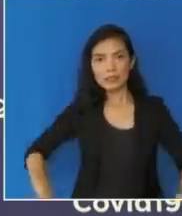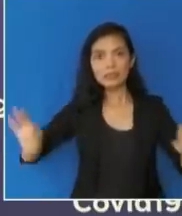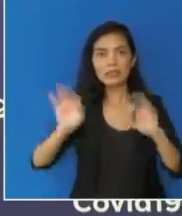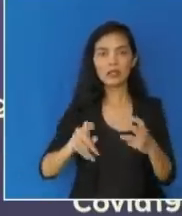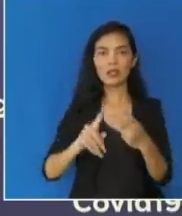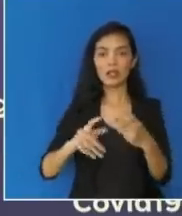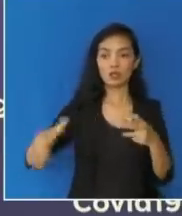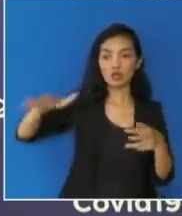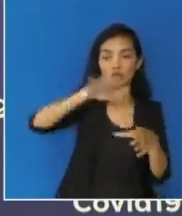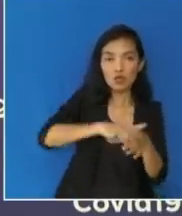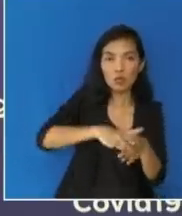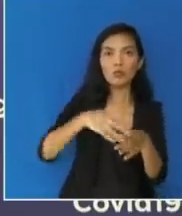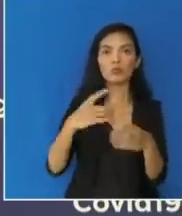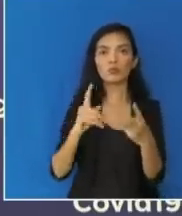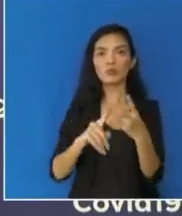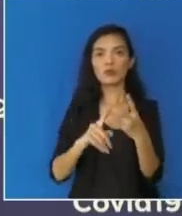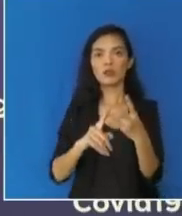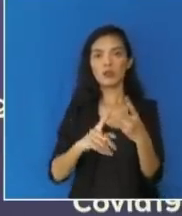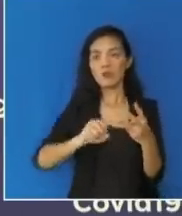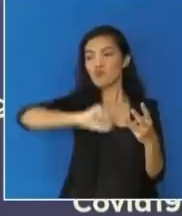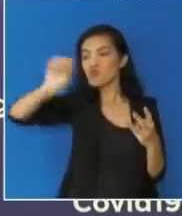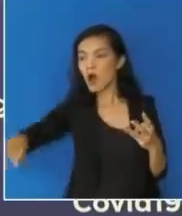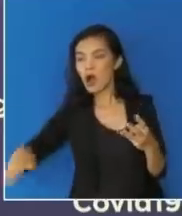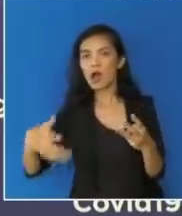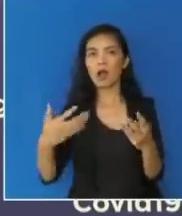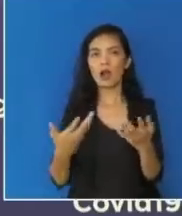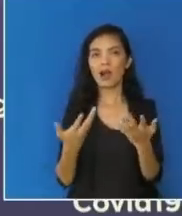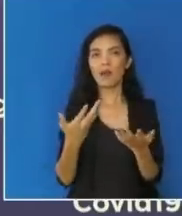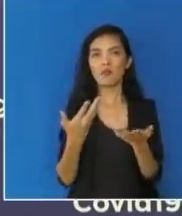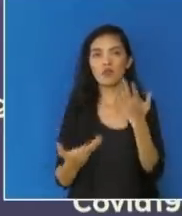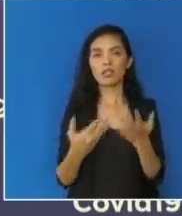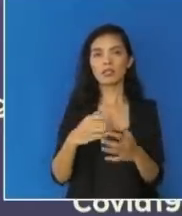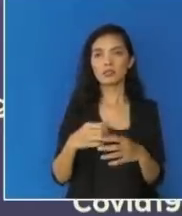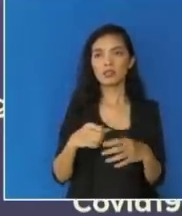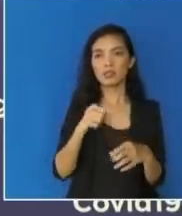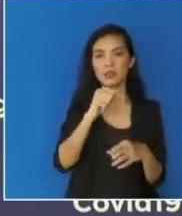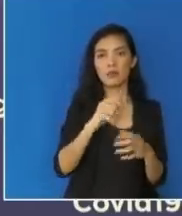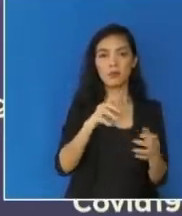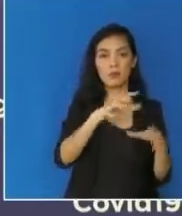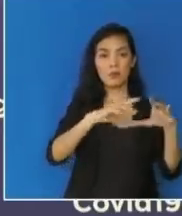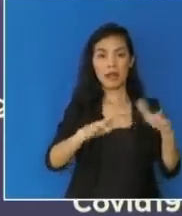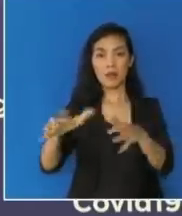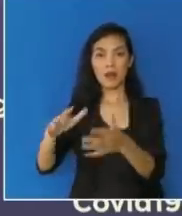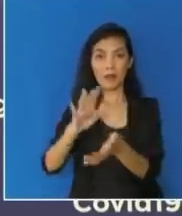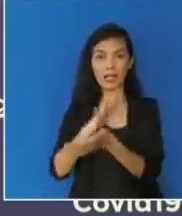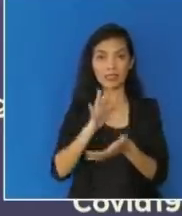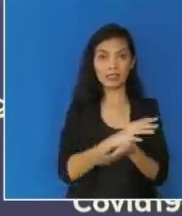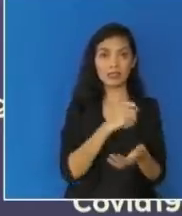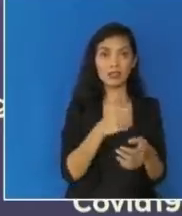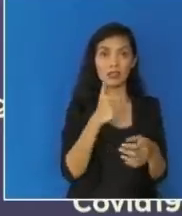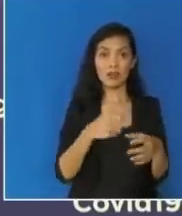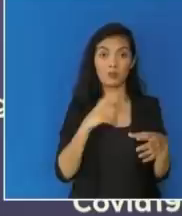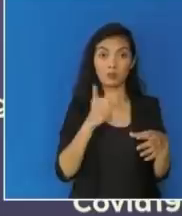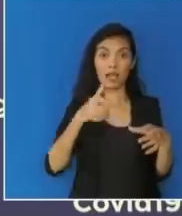penampungan air, menyingkirkan dan membuang atau mendaur ulang barang-barang bekas yang dapat menjadi tampungan